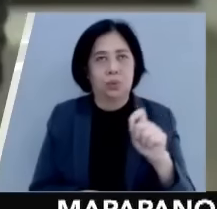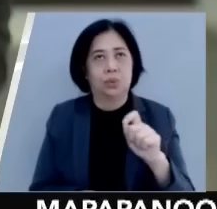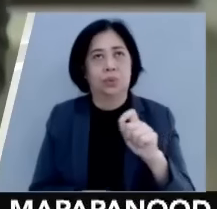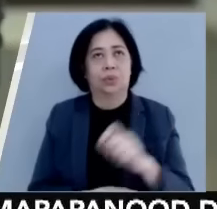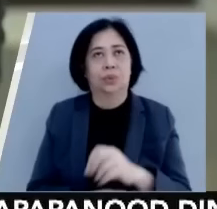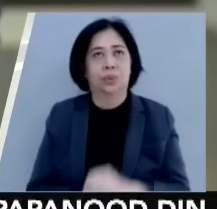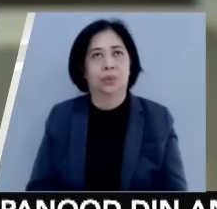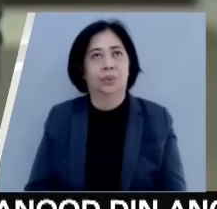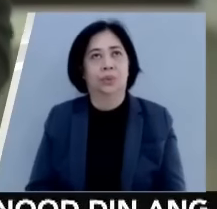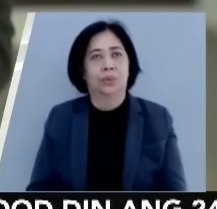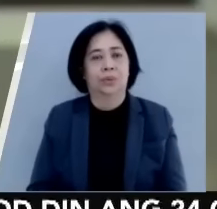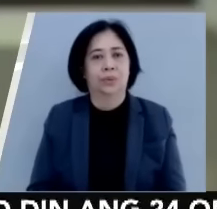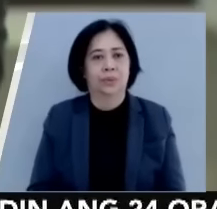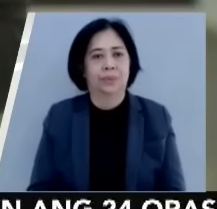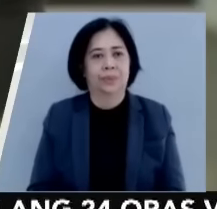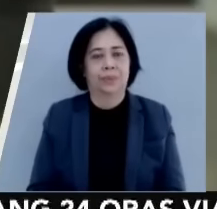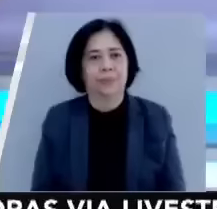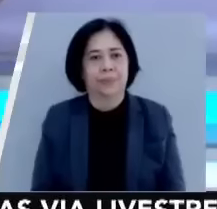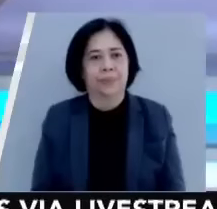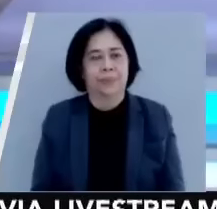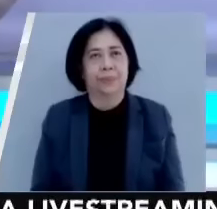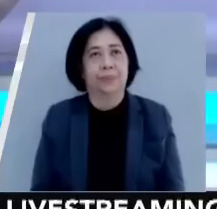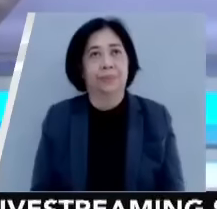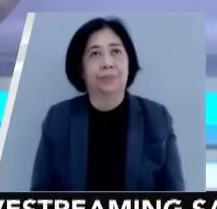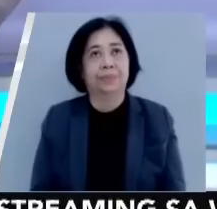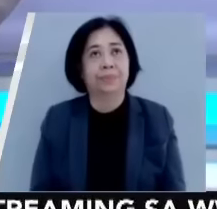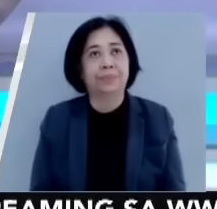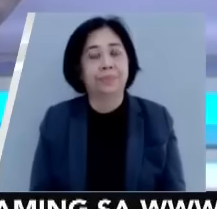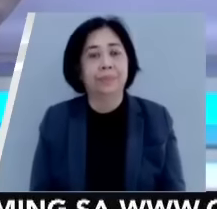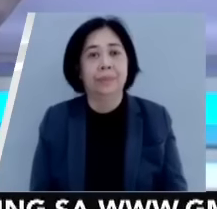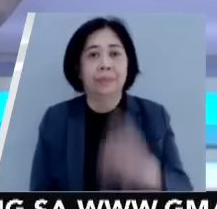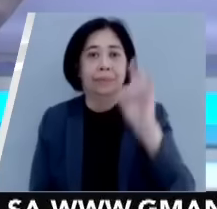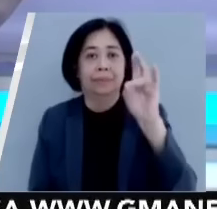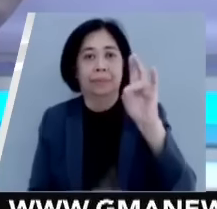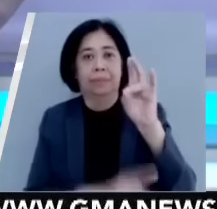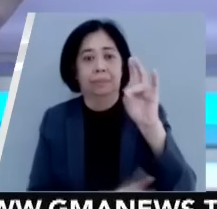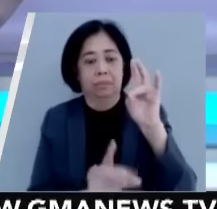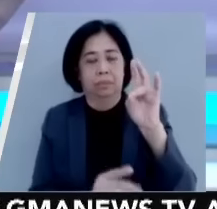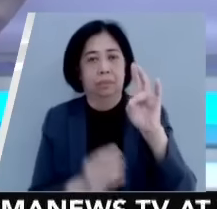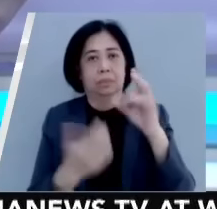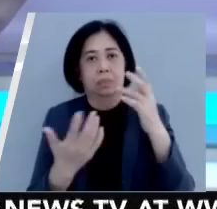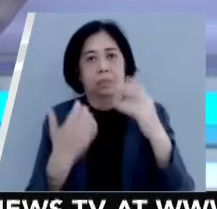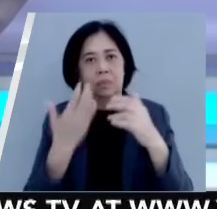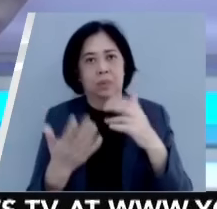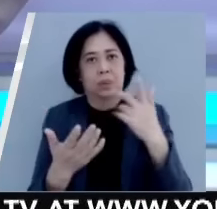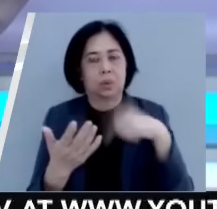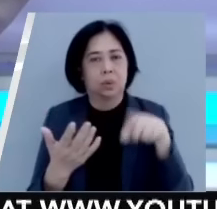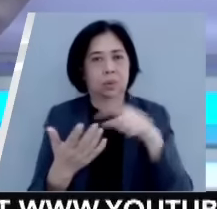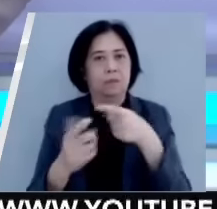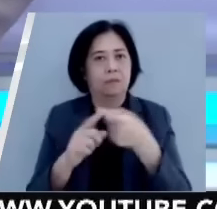nakatutok, 24 oras. 7 patay dahil sa bagyong Pepito ay mula po sa isang pamilya sa Nueva